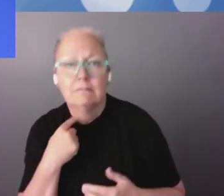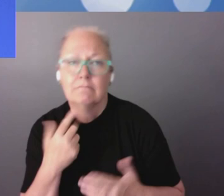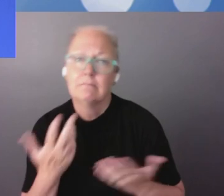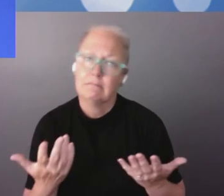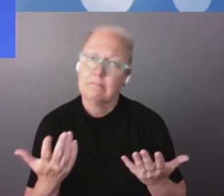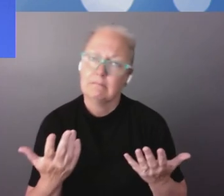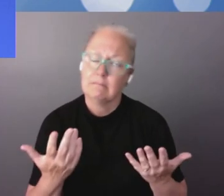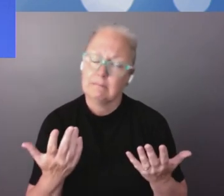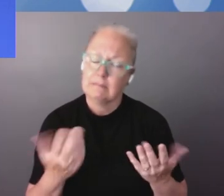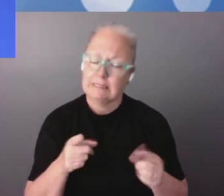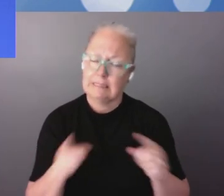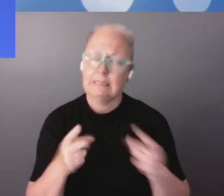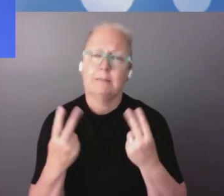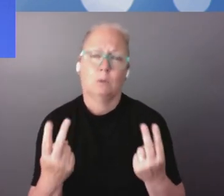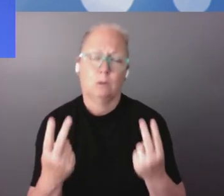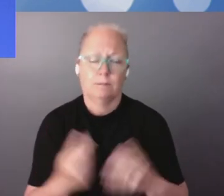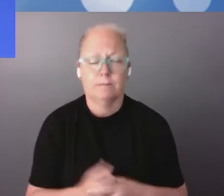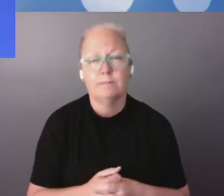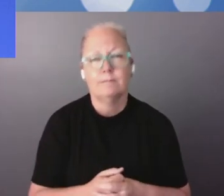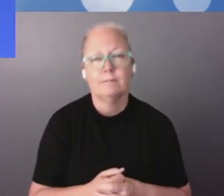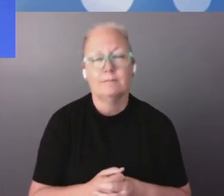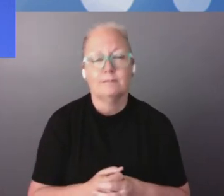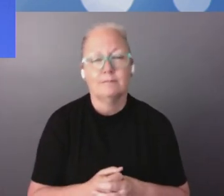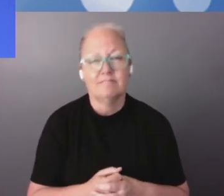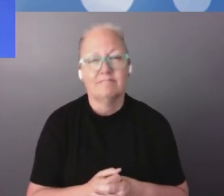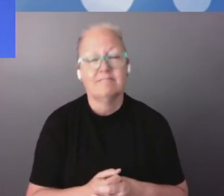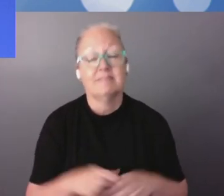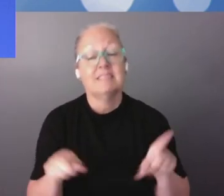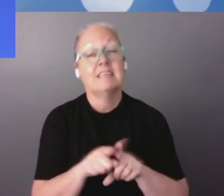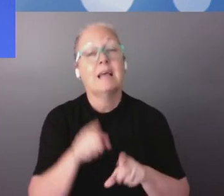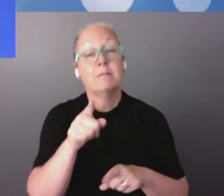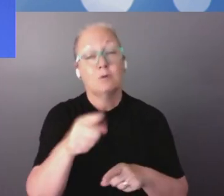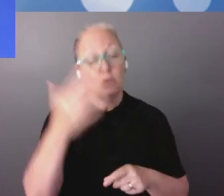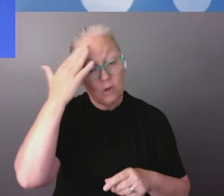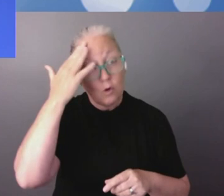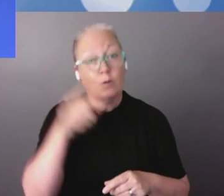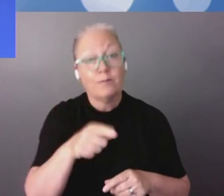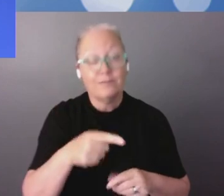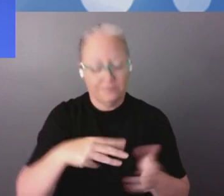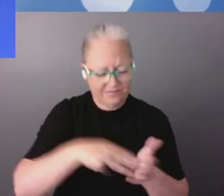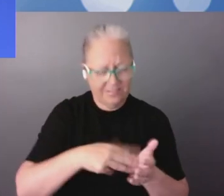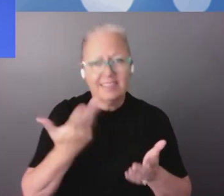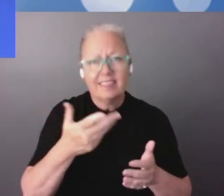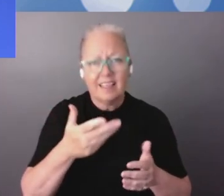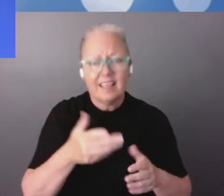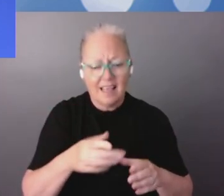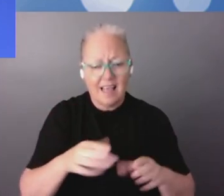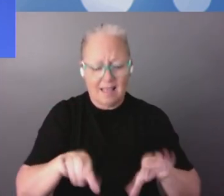как нож, которым можно разрезать хлеб или можно кого-то